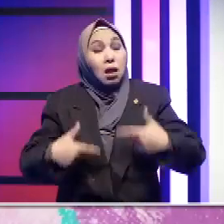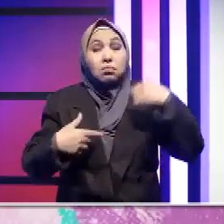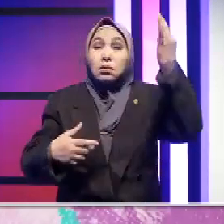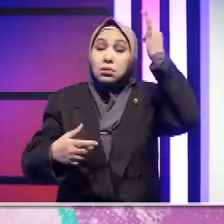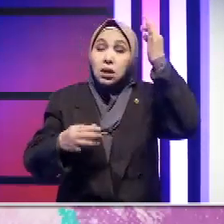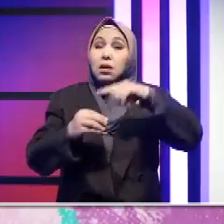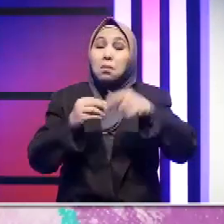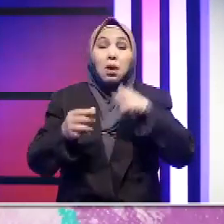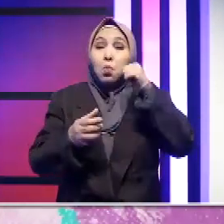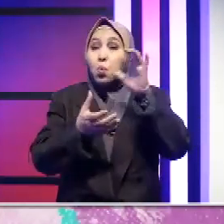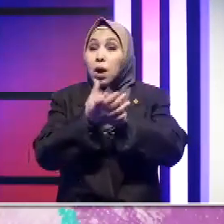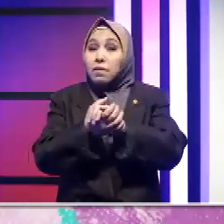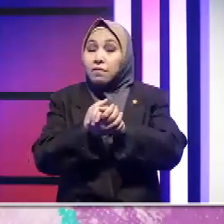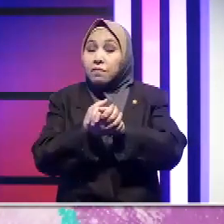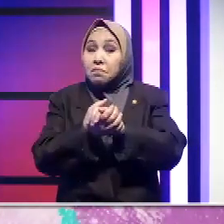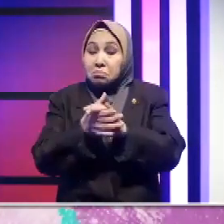about it